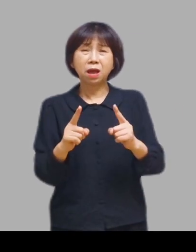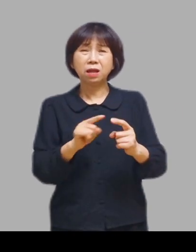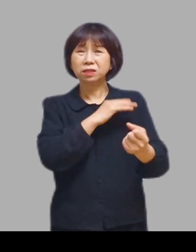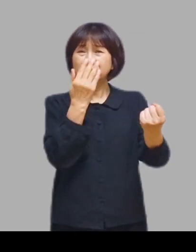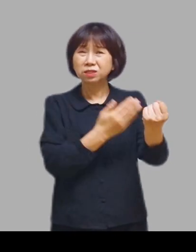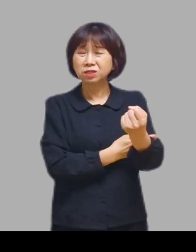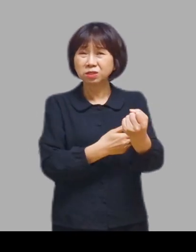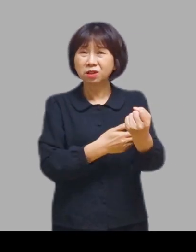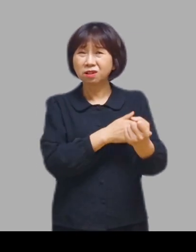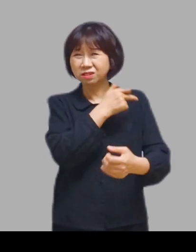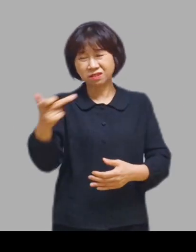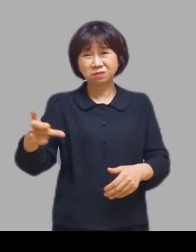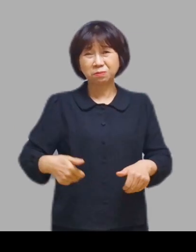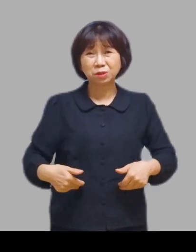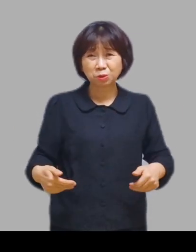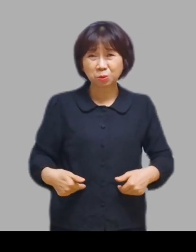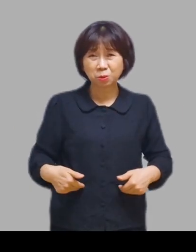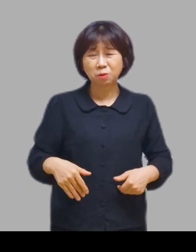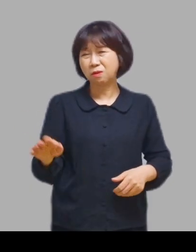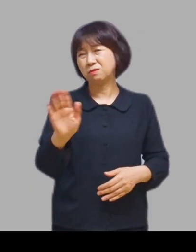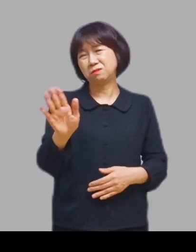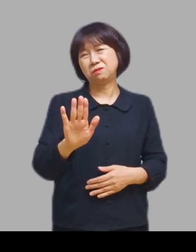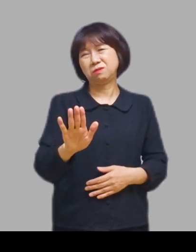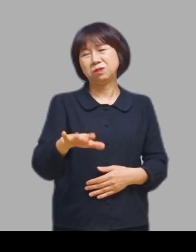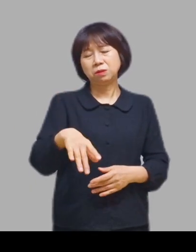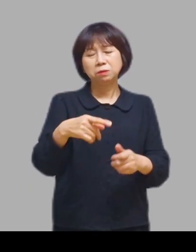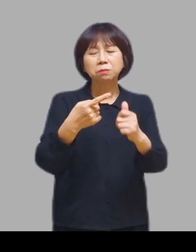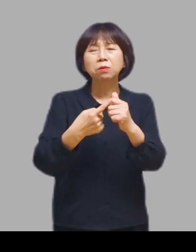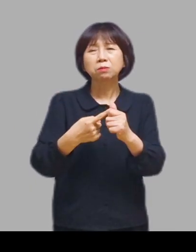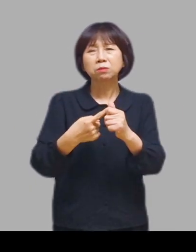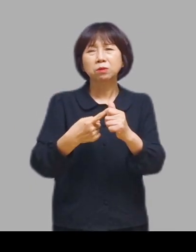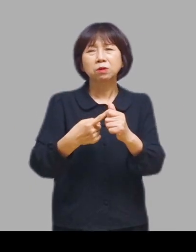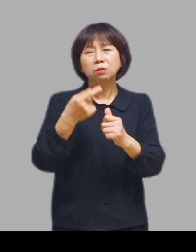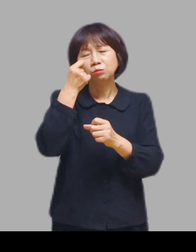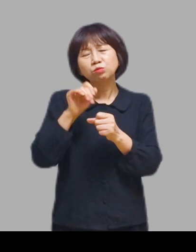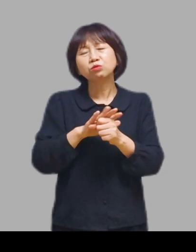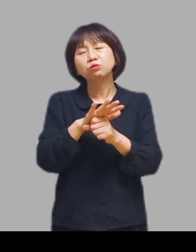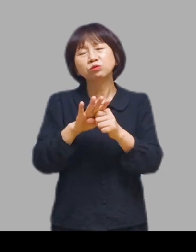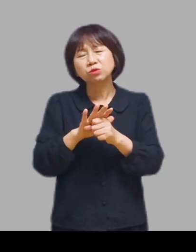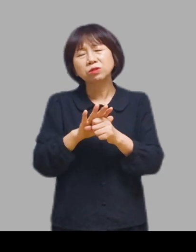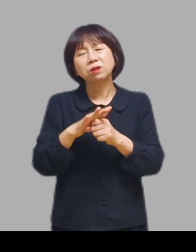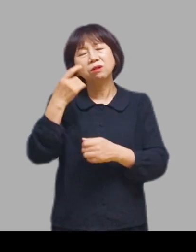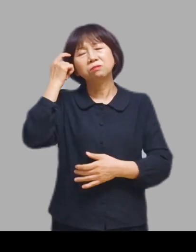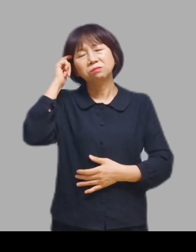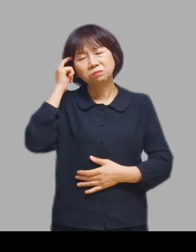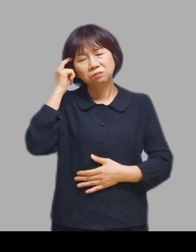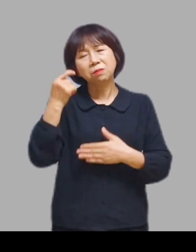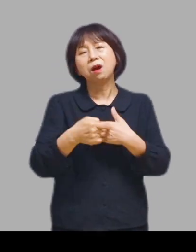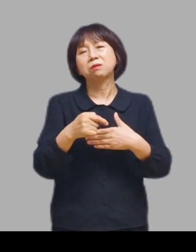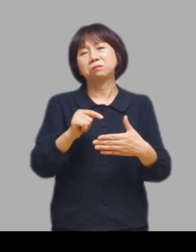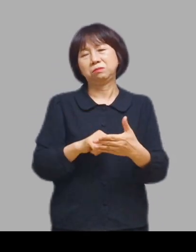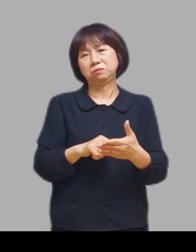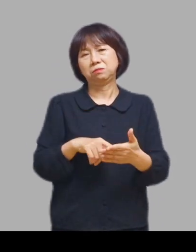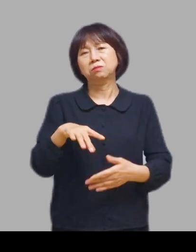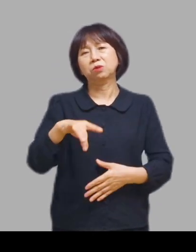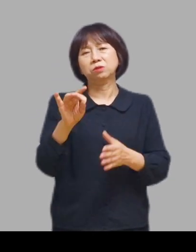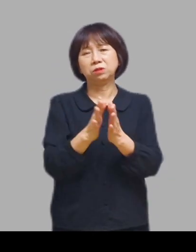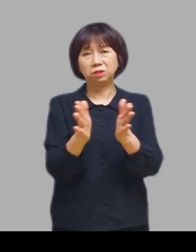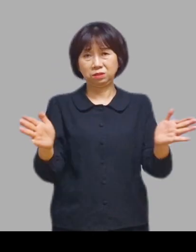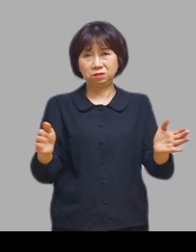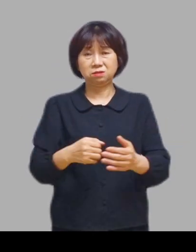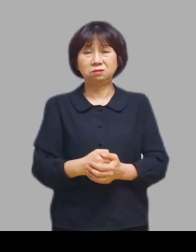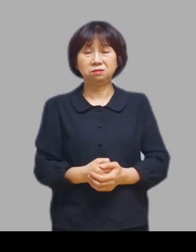능력에서 시작되지는 않습니다. 먼저 불쌍히 여기는 마음, 그 마음에서 시작되는 거예요. 사실